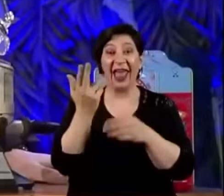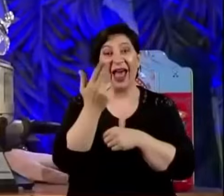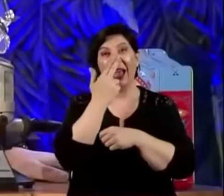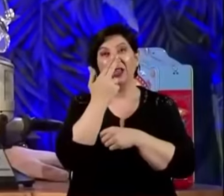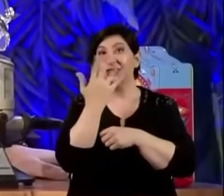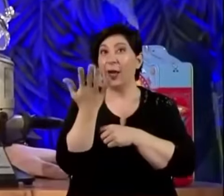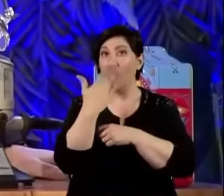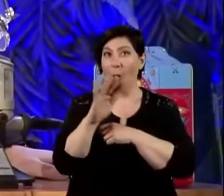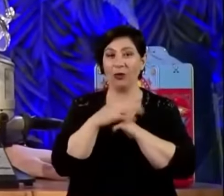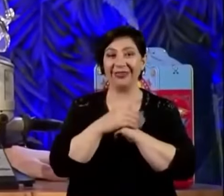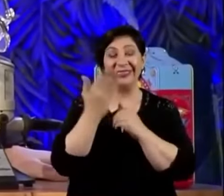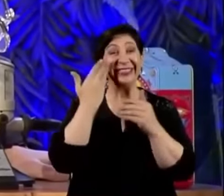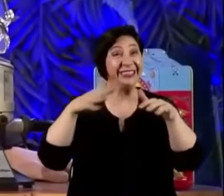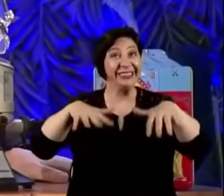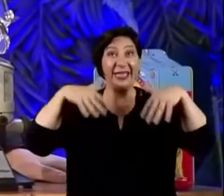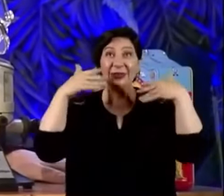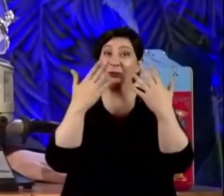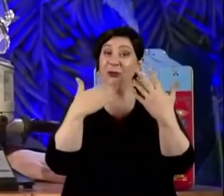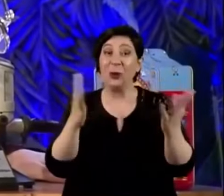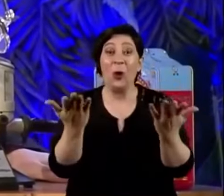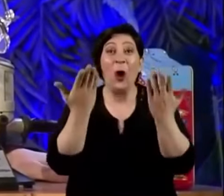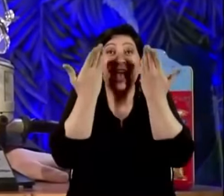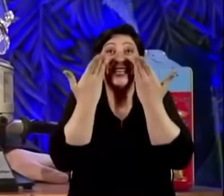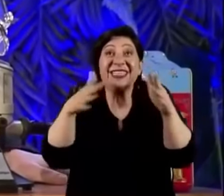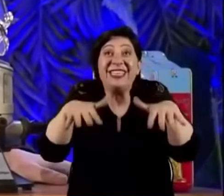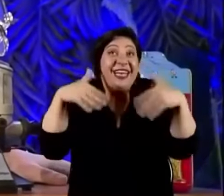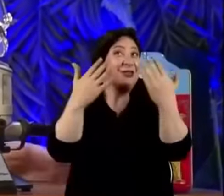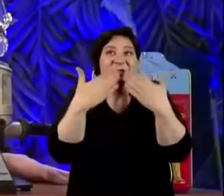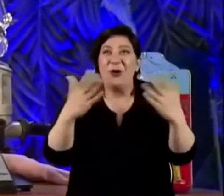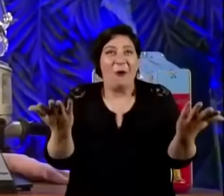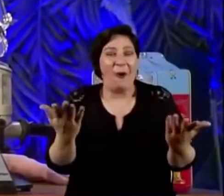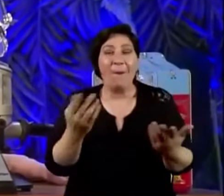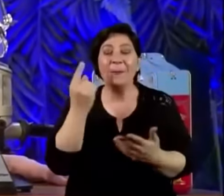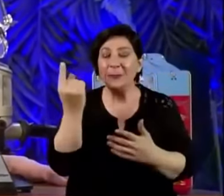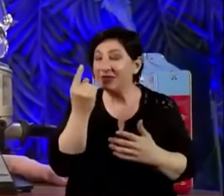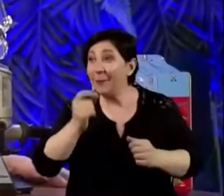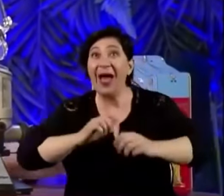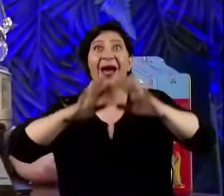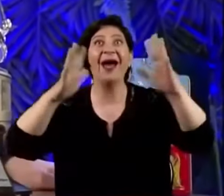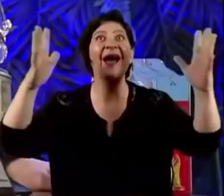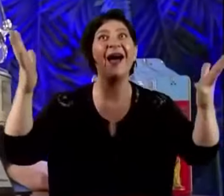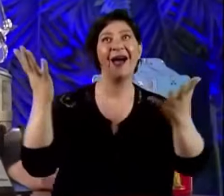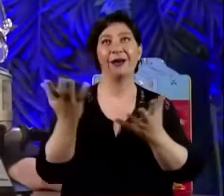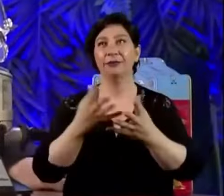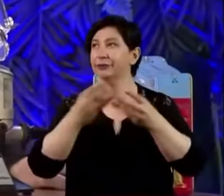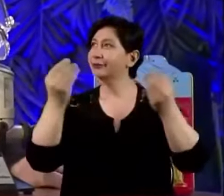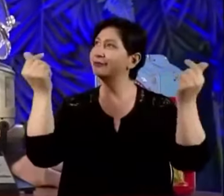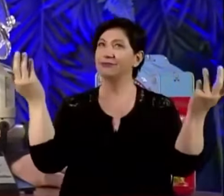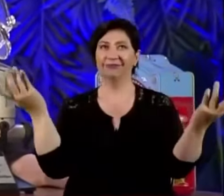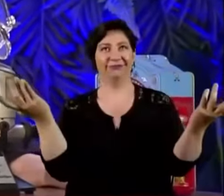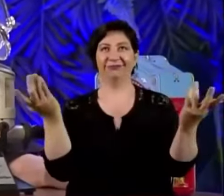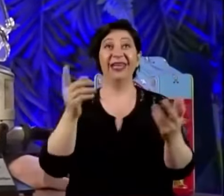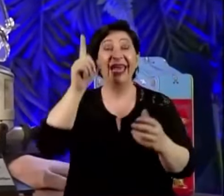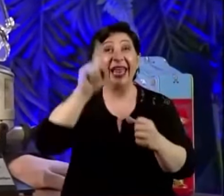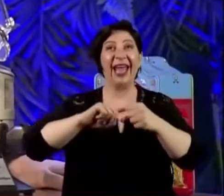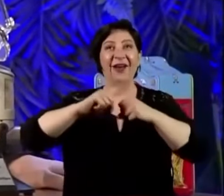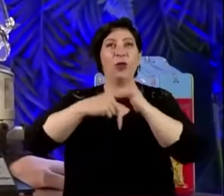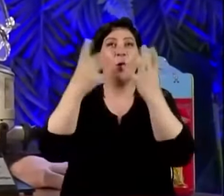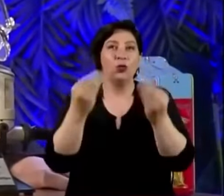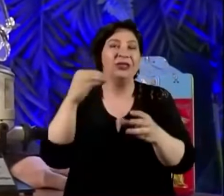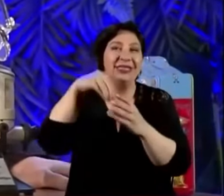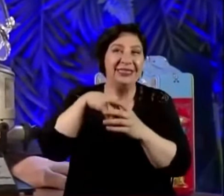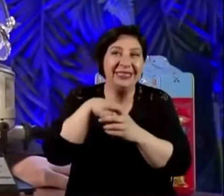ve ne yok? Seyirci yok. Seyirci yok. Ya bir şey diyorsun be uçuyor gidiyor. Neden? Çünkü ilk haftamız